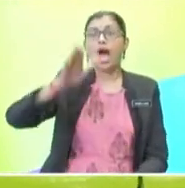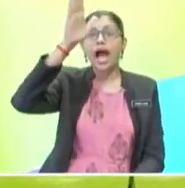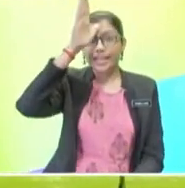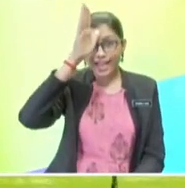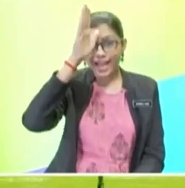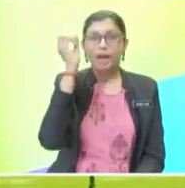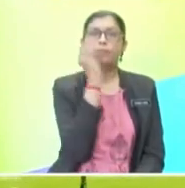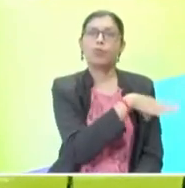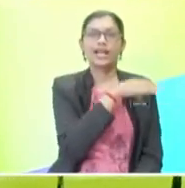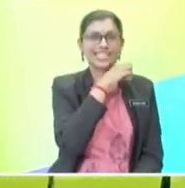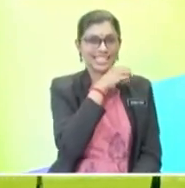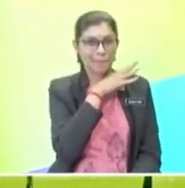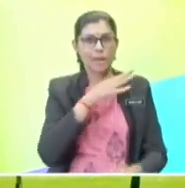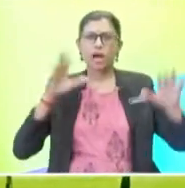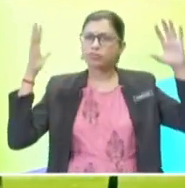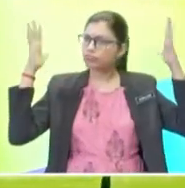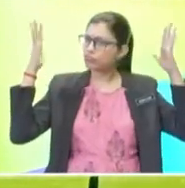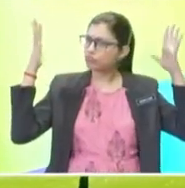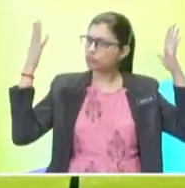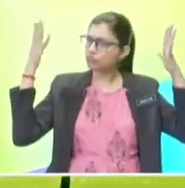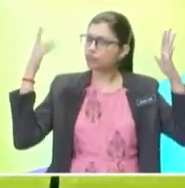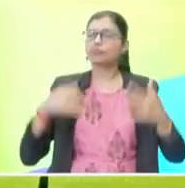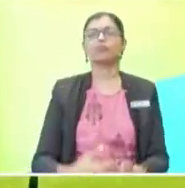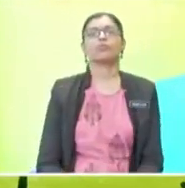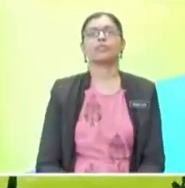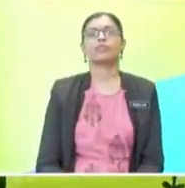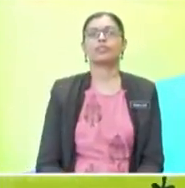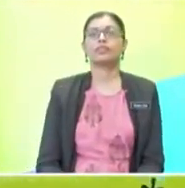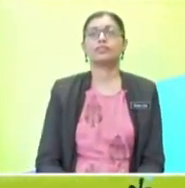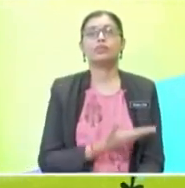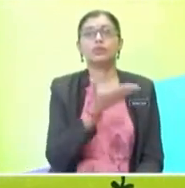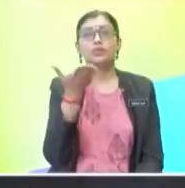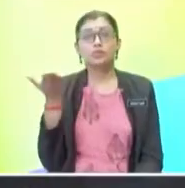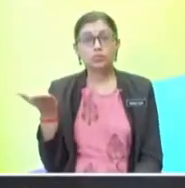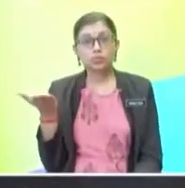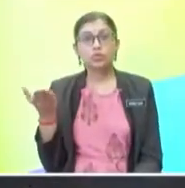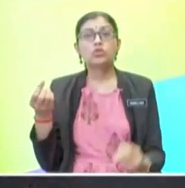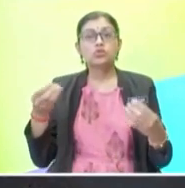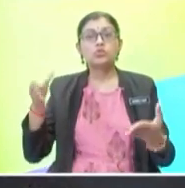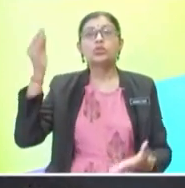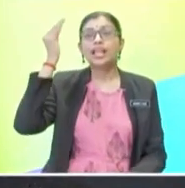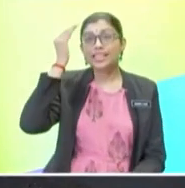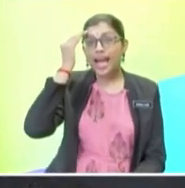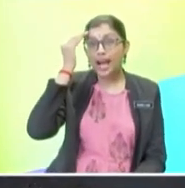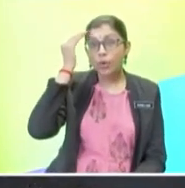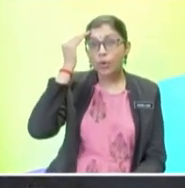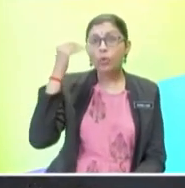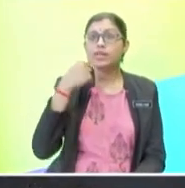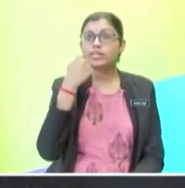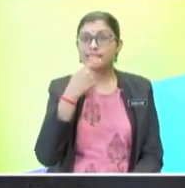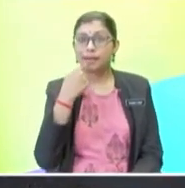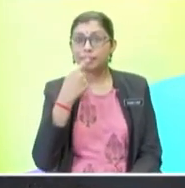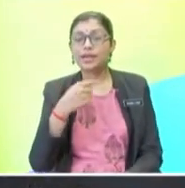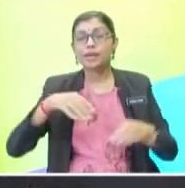sampah. Terbaik. Tepuk tangan untuk Aisyah. Jadi, anak-anak murid kita ni bila dia dapat kenal pasti apa aktiviti yang